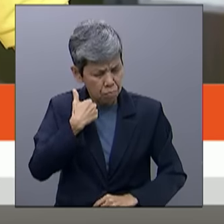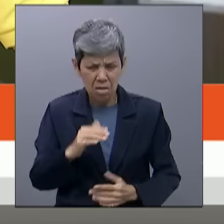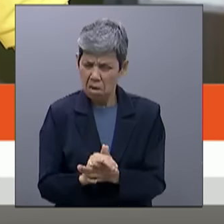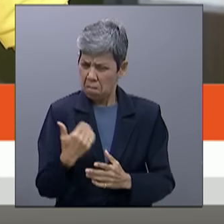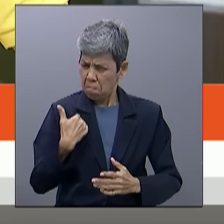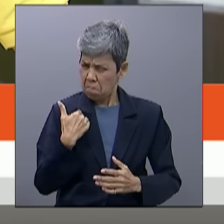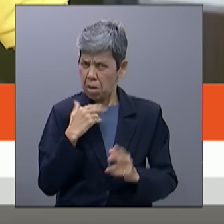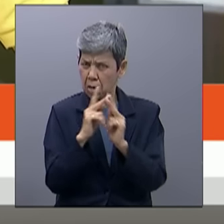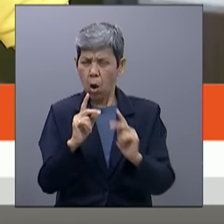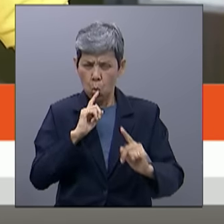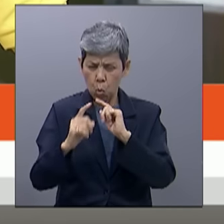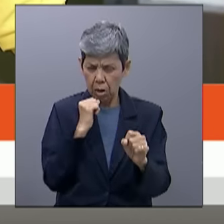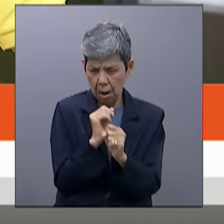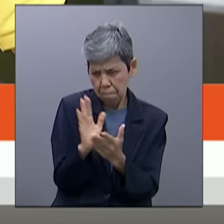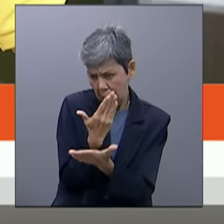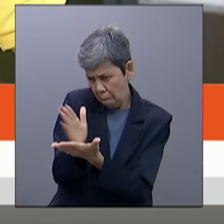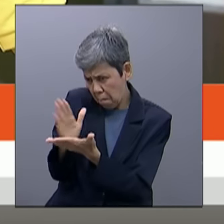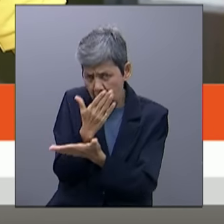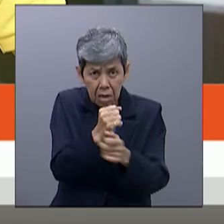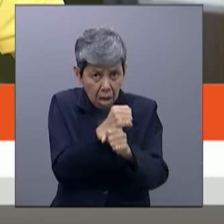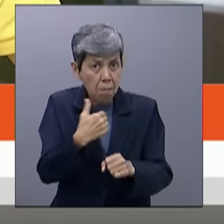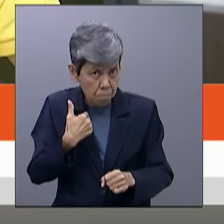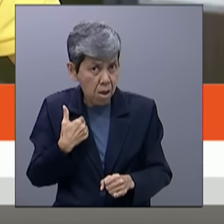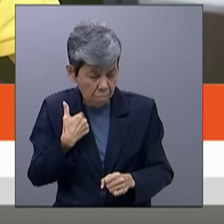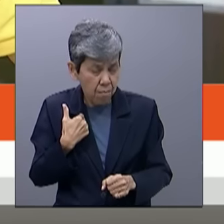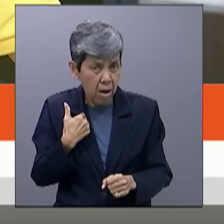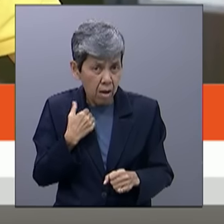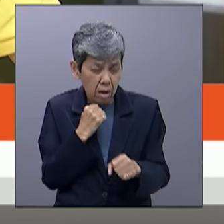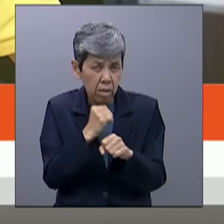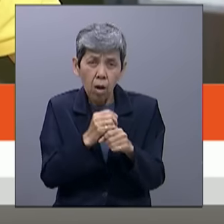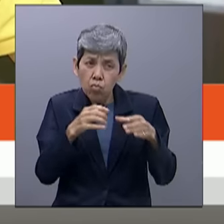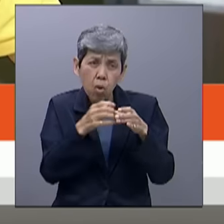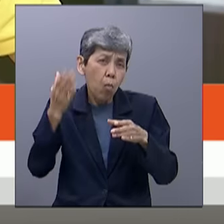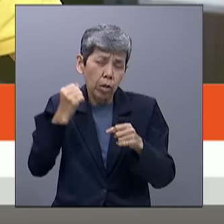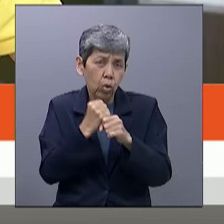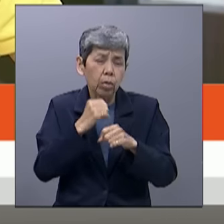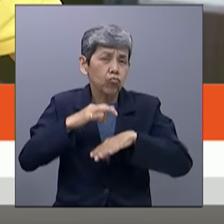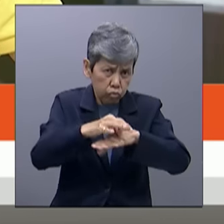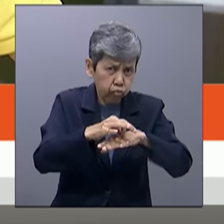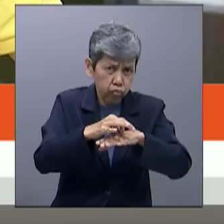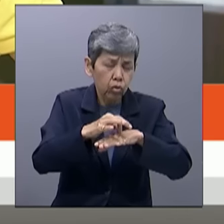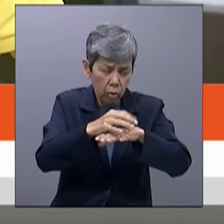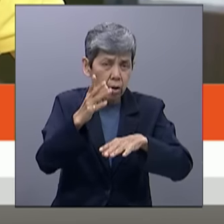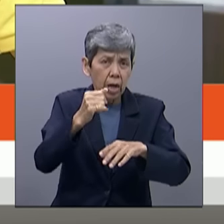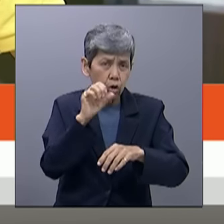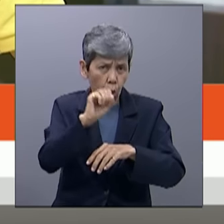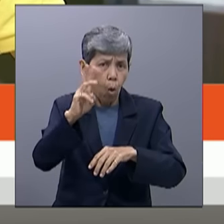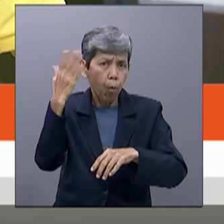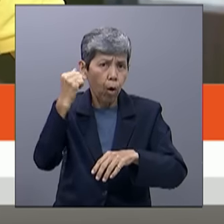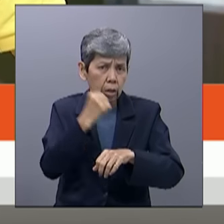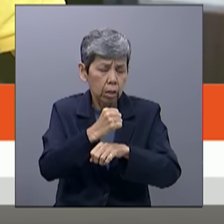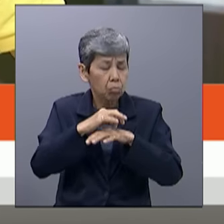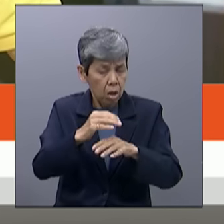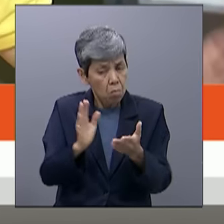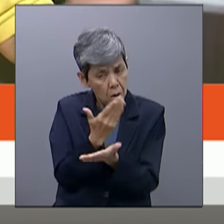การพูดแบ่งสรรโควต้ากันไหมอาจารย์ในตอนที่ของชุดที่มาจากการแต่งตั้งที่อาจารย์ก็เคยเป็นสว.